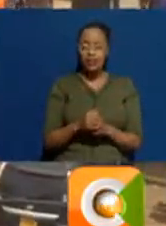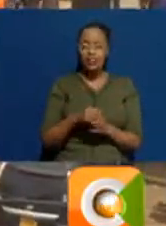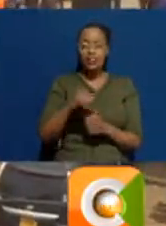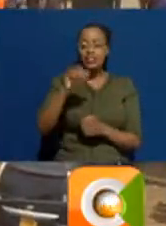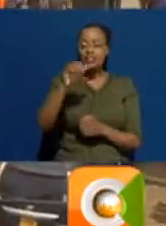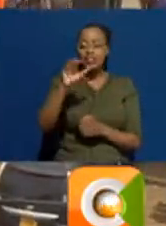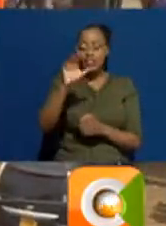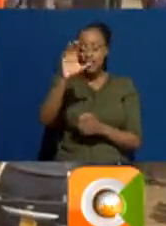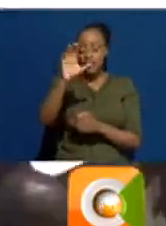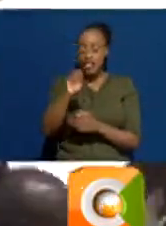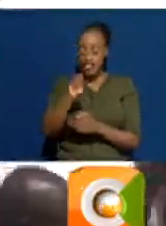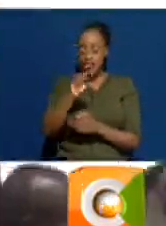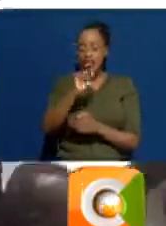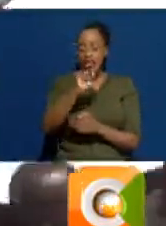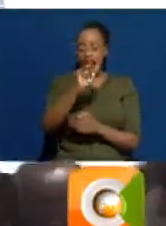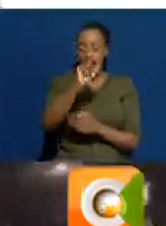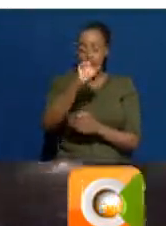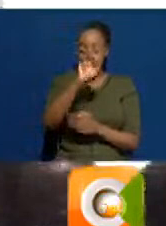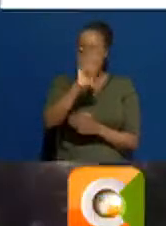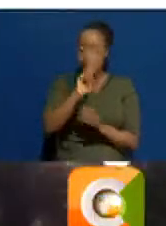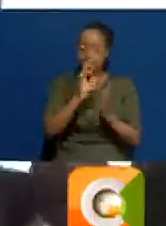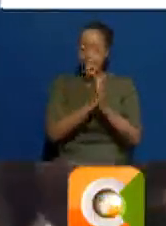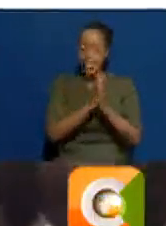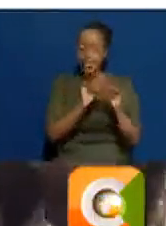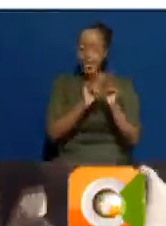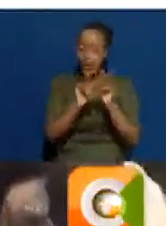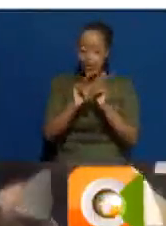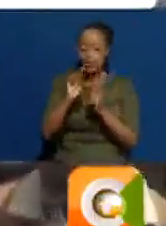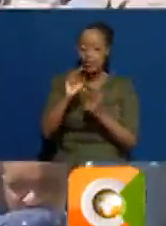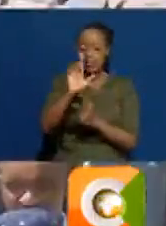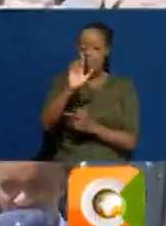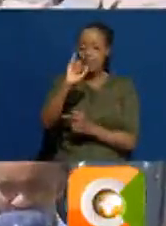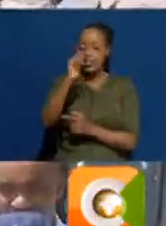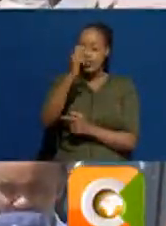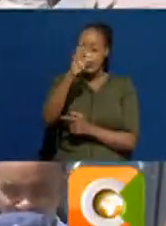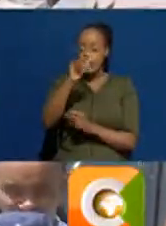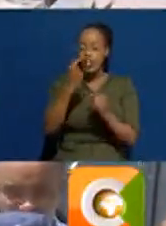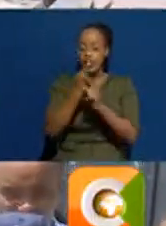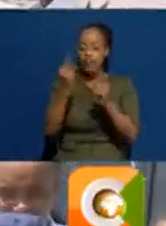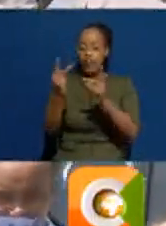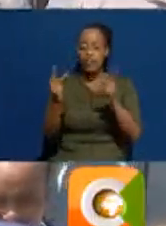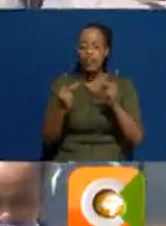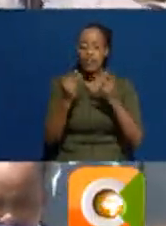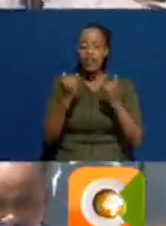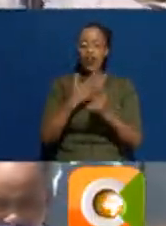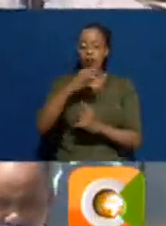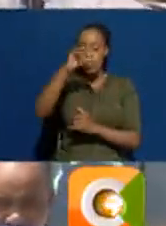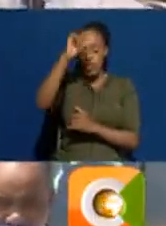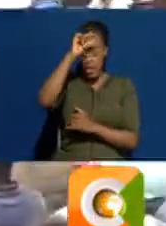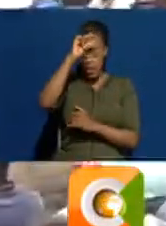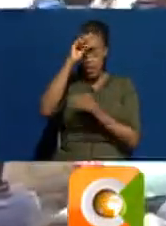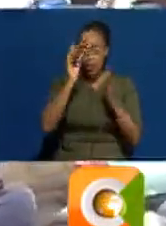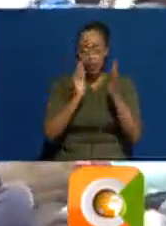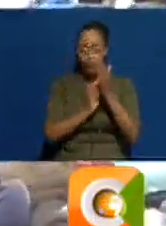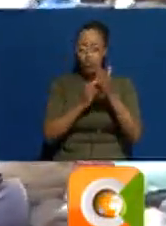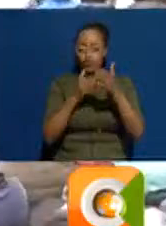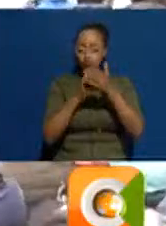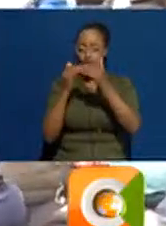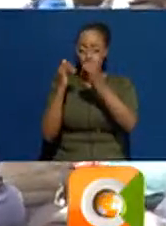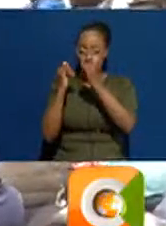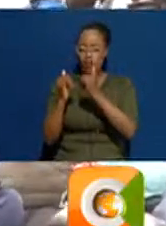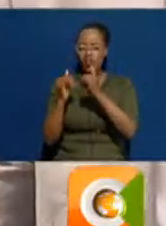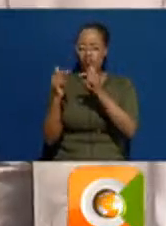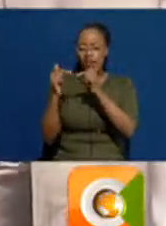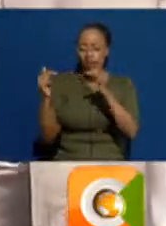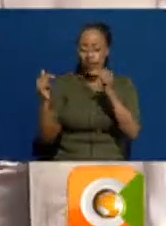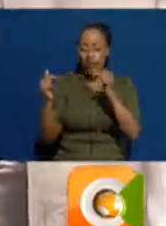Mawaziri Alfred Mutua na Mithika Linturi walikuwa katika sehemu tofauti wakiitaka serikali kuweka vikwazo dhidi ya viongozi wa